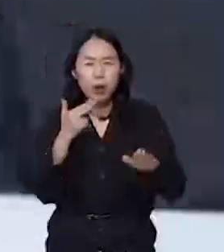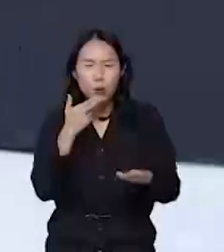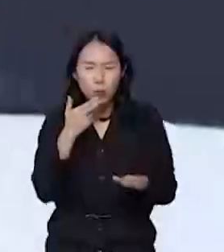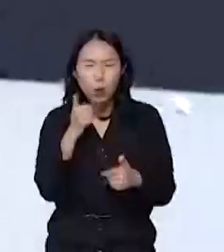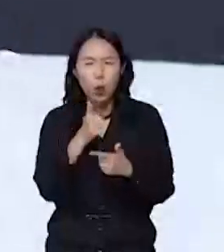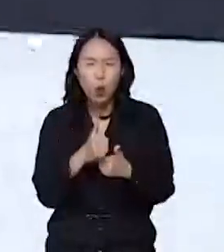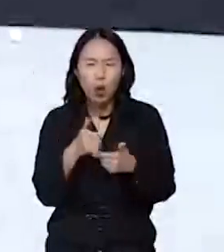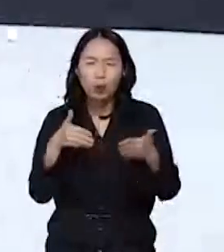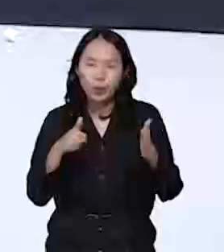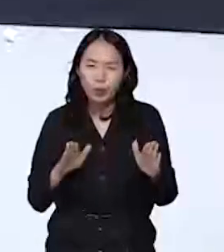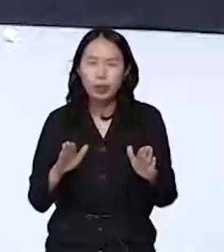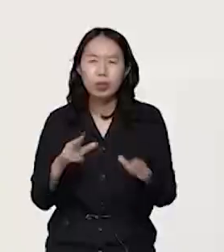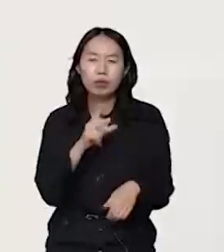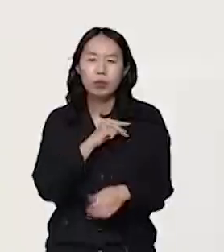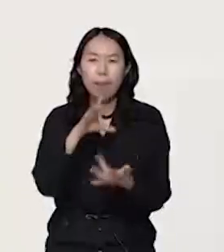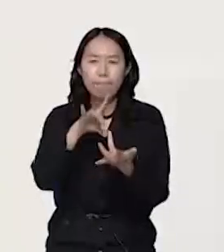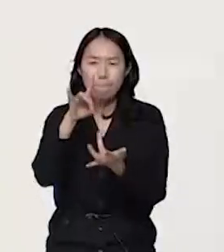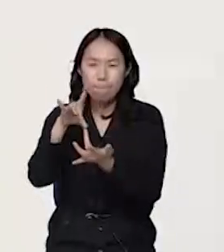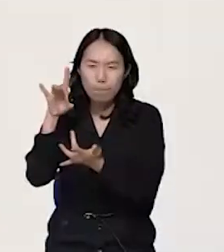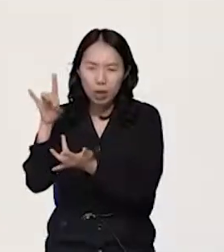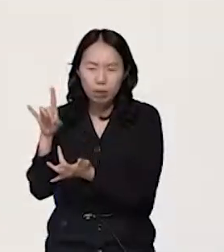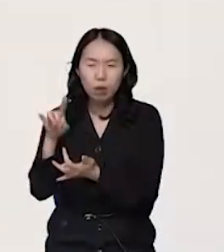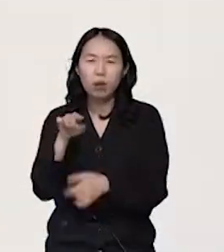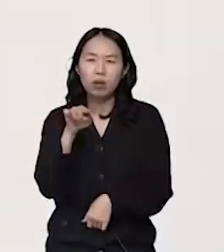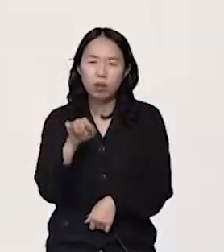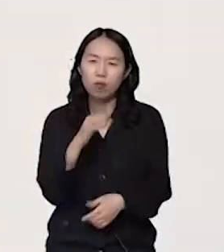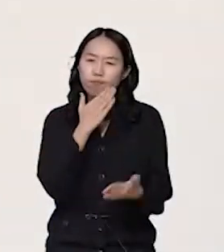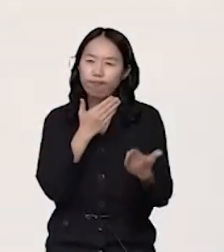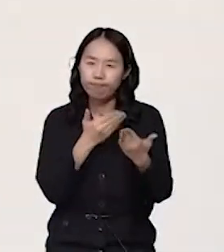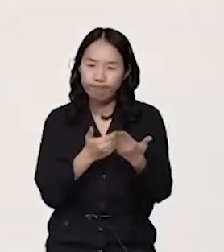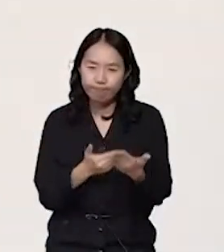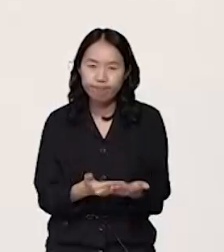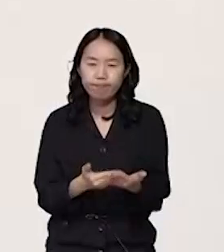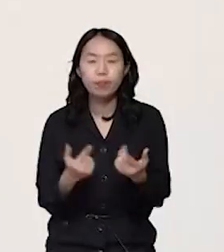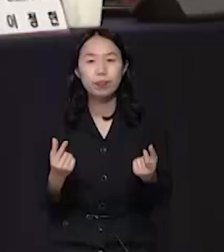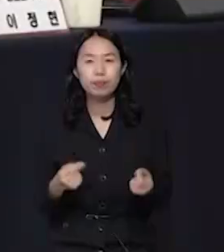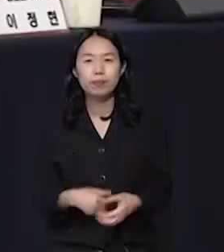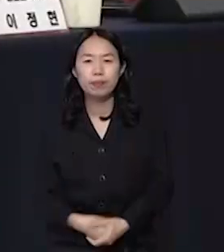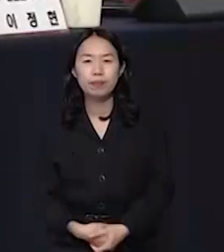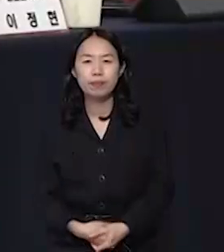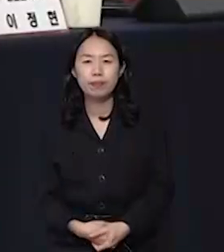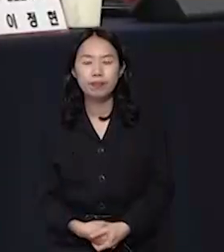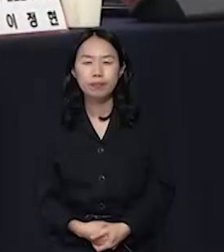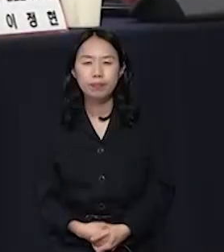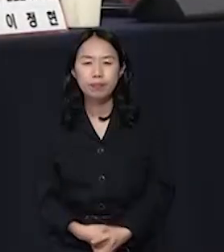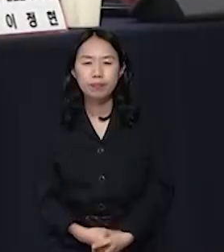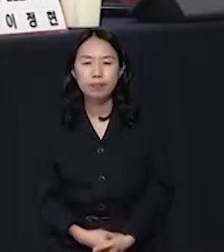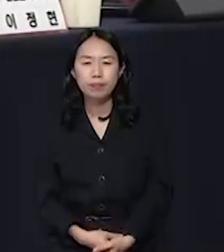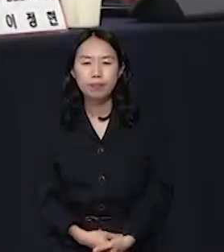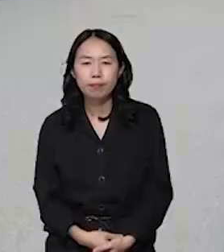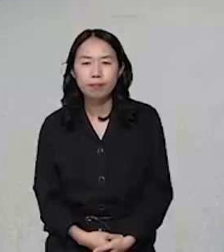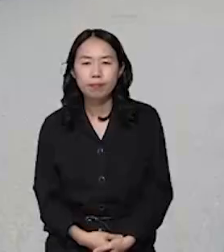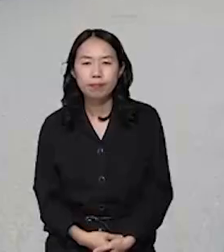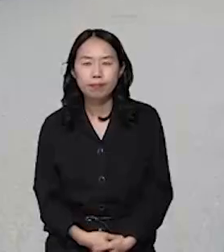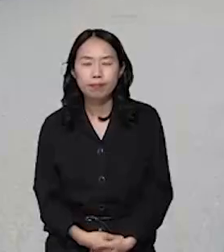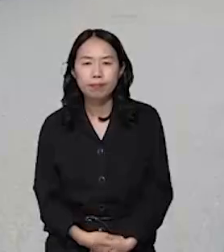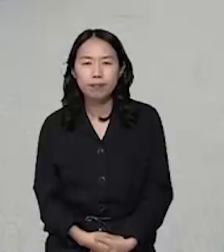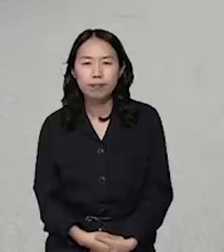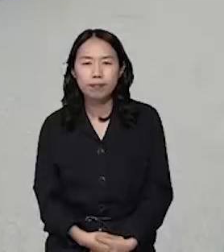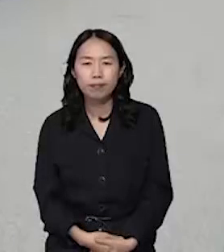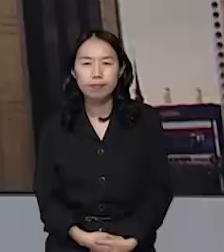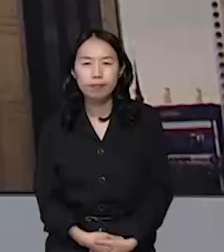호남 출신 인사 발탁 등이 진정성 있게 드러나야 한다는 목소리가 큽니다. KBC 이계혁입니다.